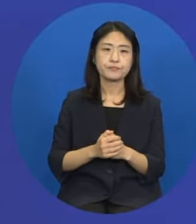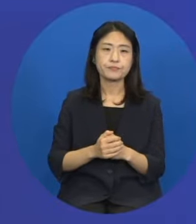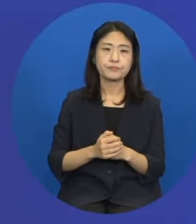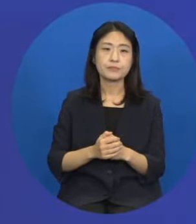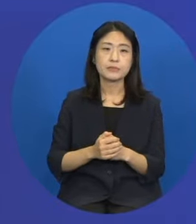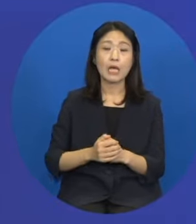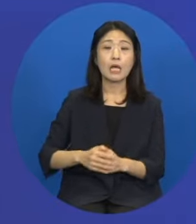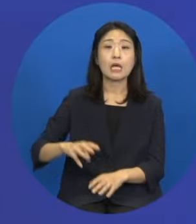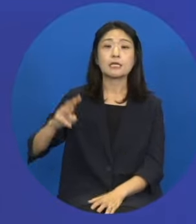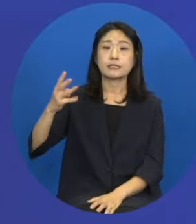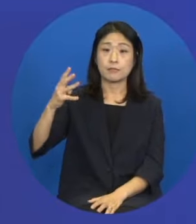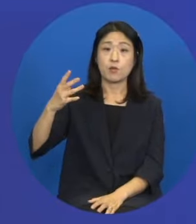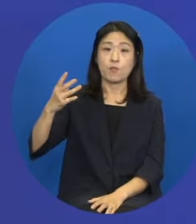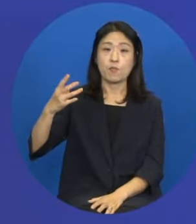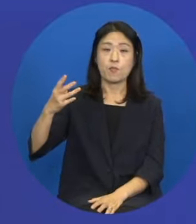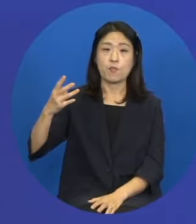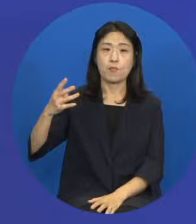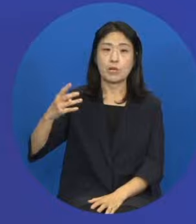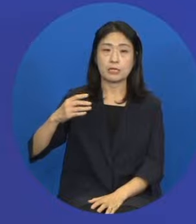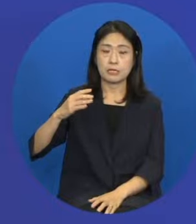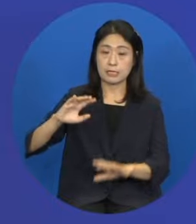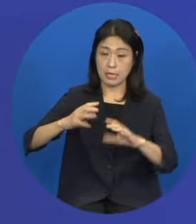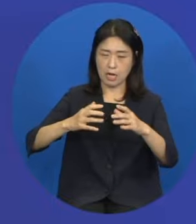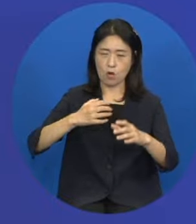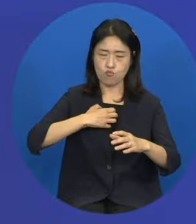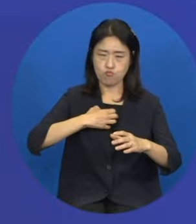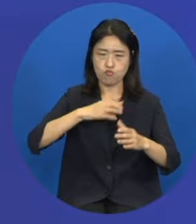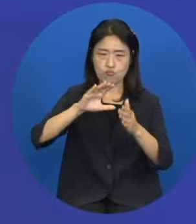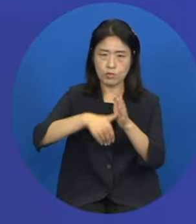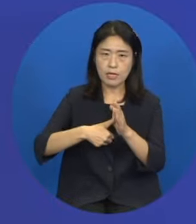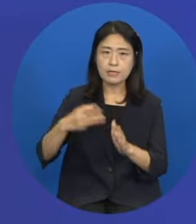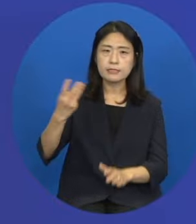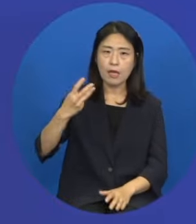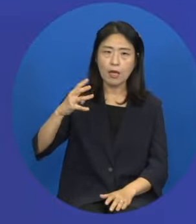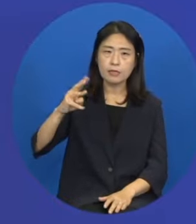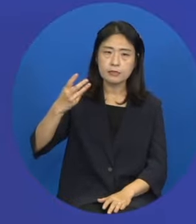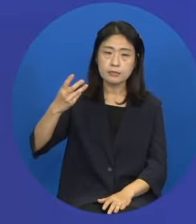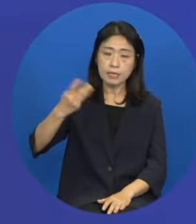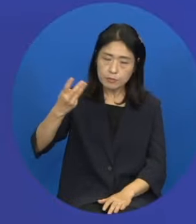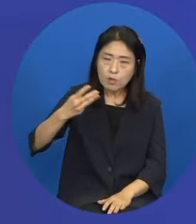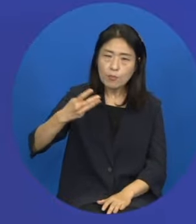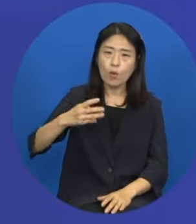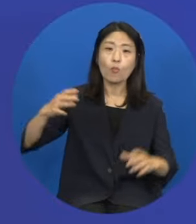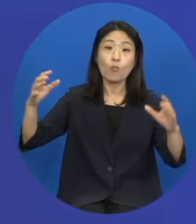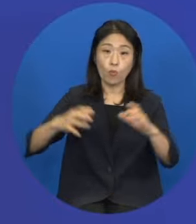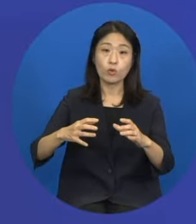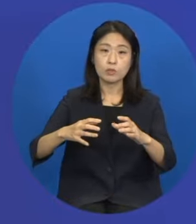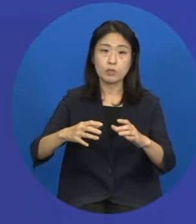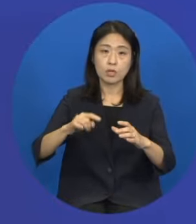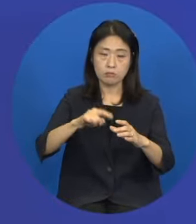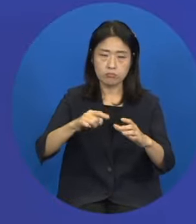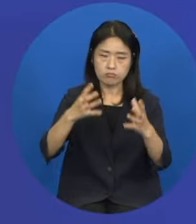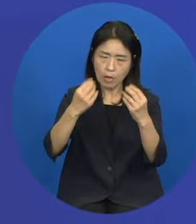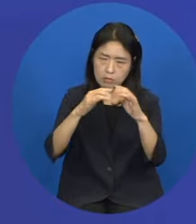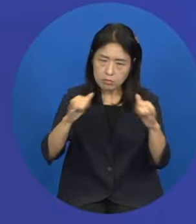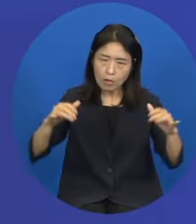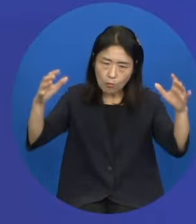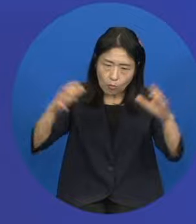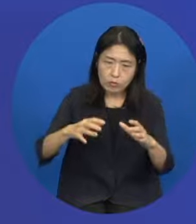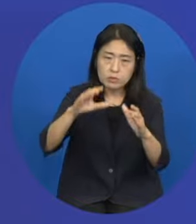그 정도면 나라의 위기 앞에 모인 거죠. 근데 그 많은 사람들이 모였을